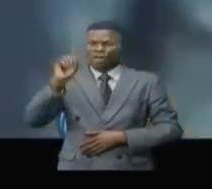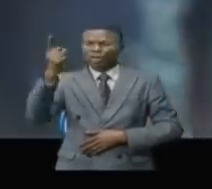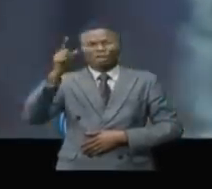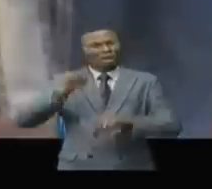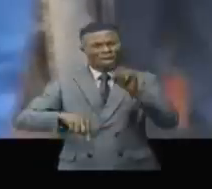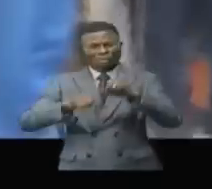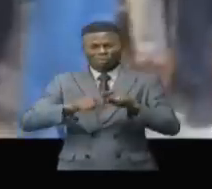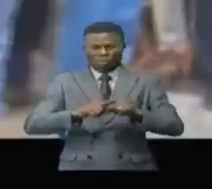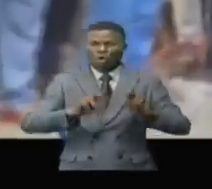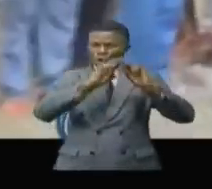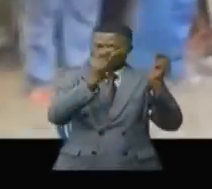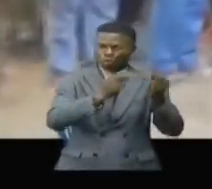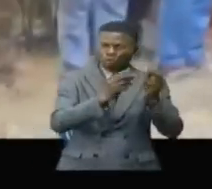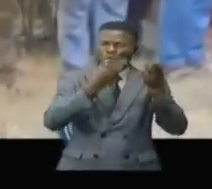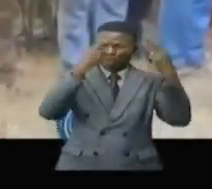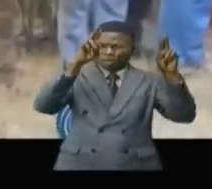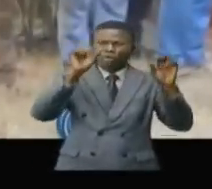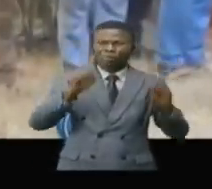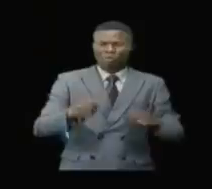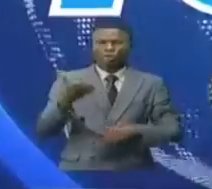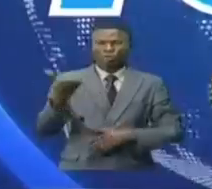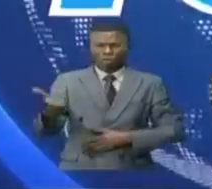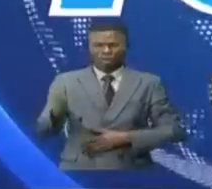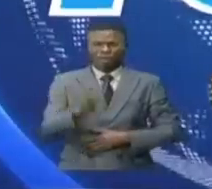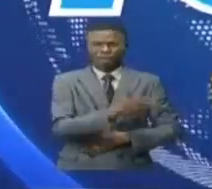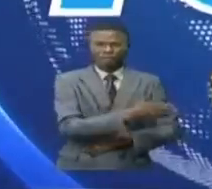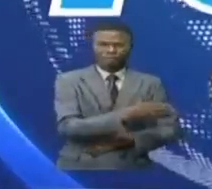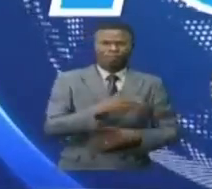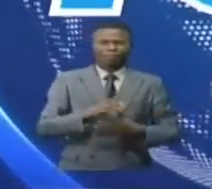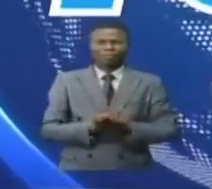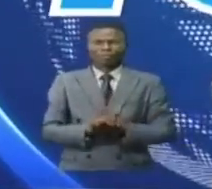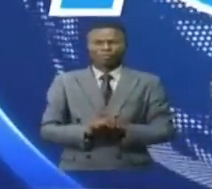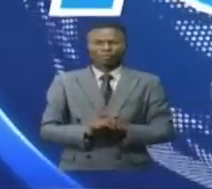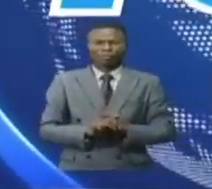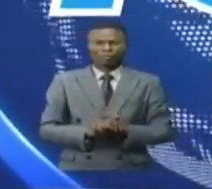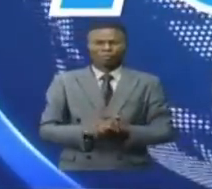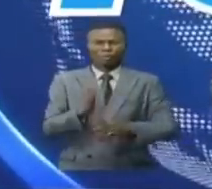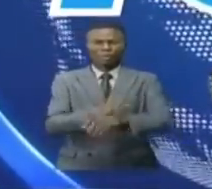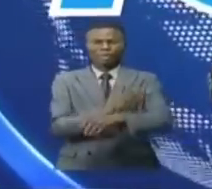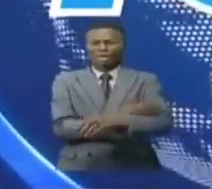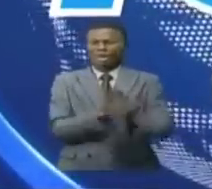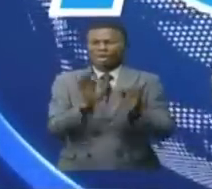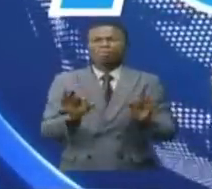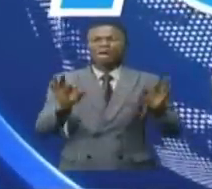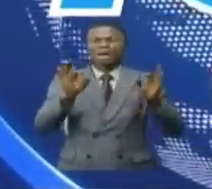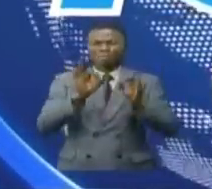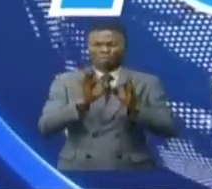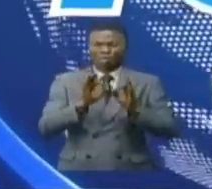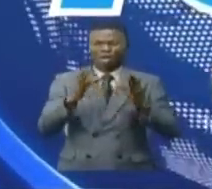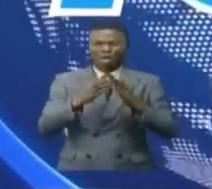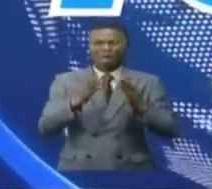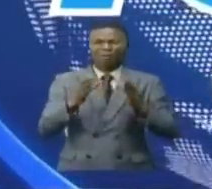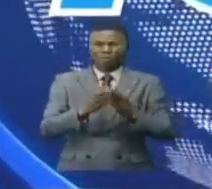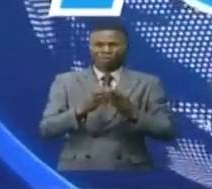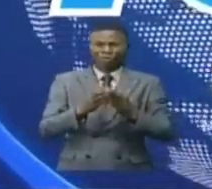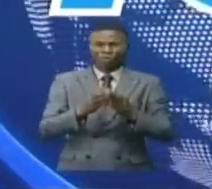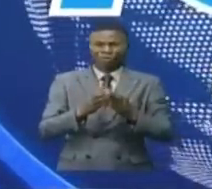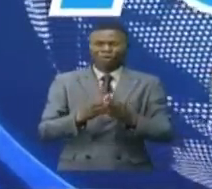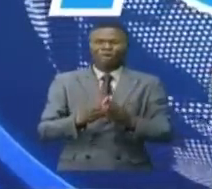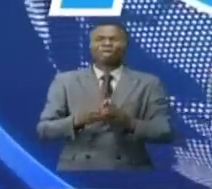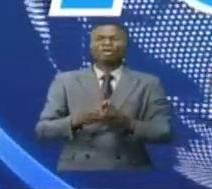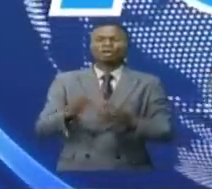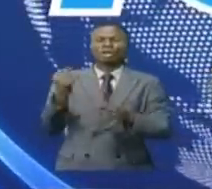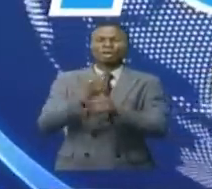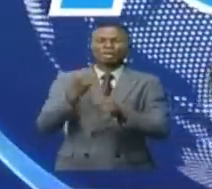possible, a dit le gouverneur du Haut-Lomami. Des avancées très significatives avec l'état de siège dans la